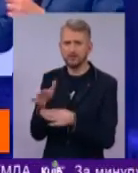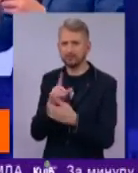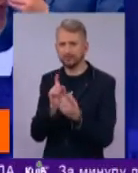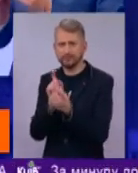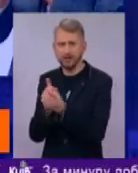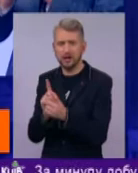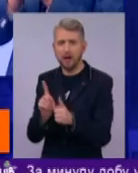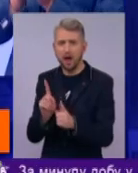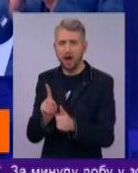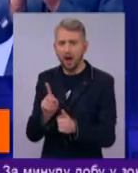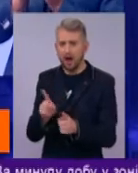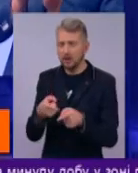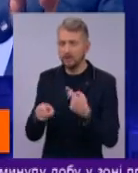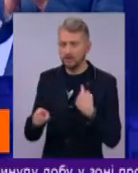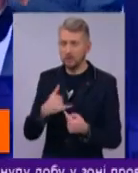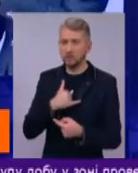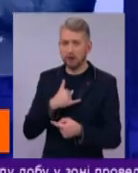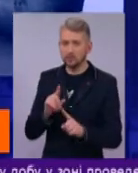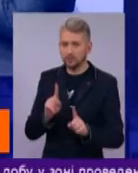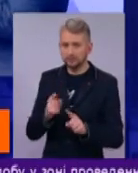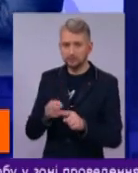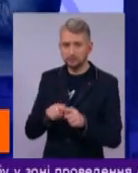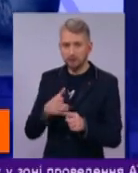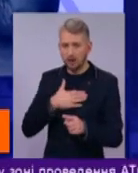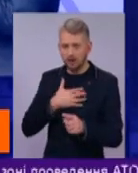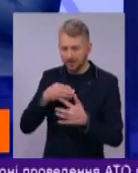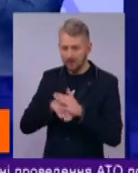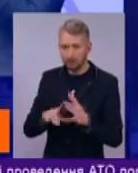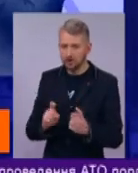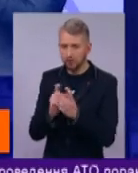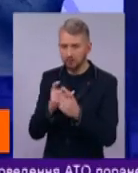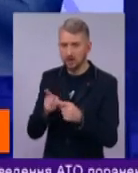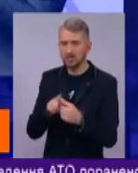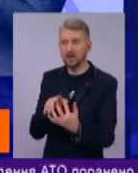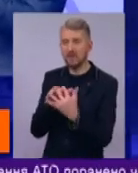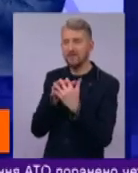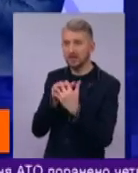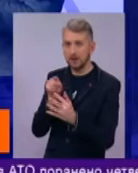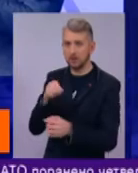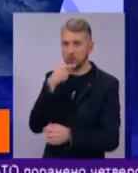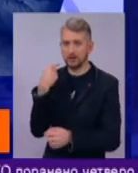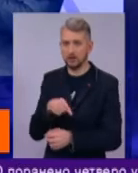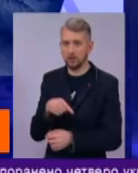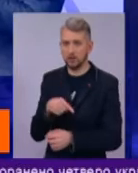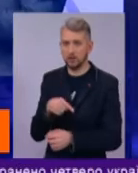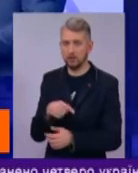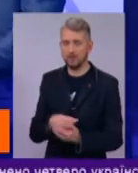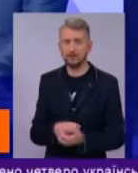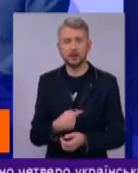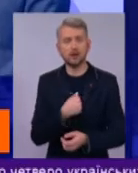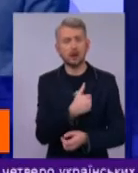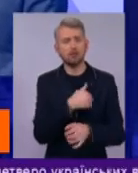будь-які. Але відмінність у нас те, що це не внутрішній конфлікт, це війна з Росією. Я